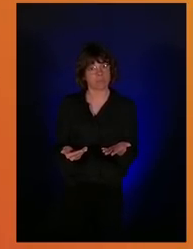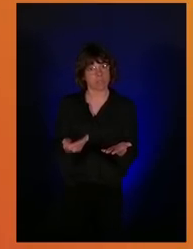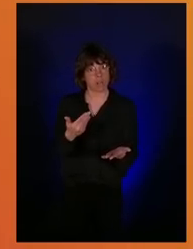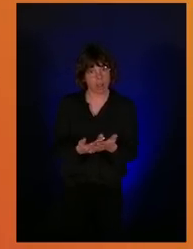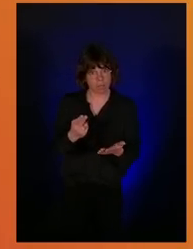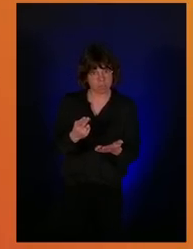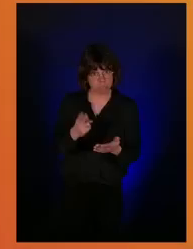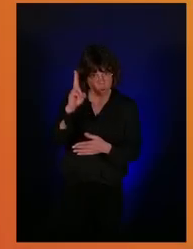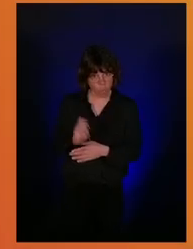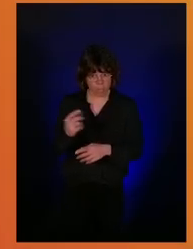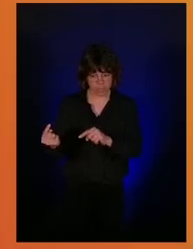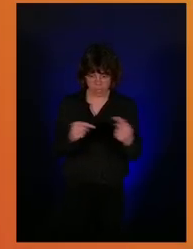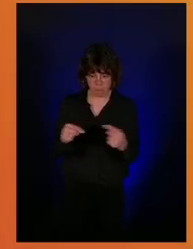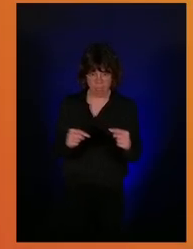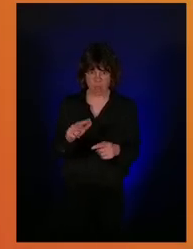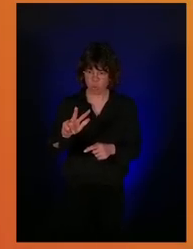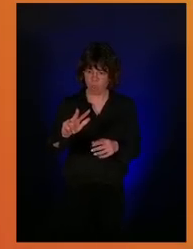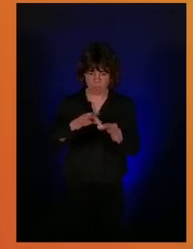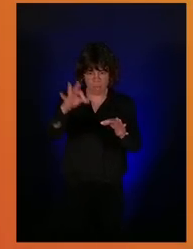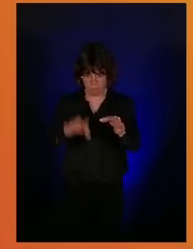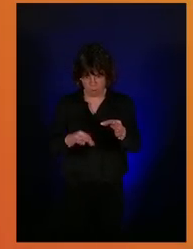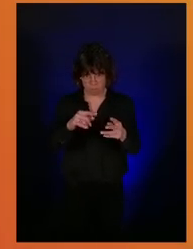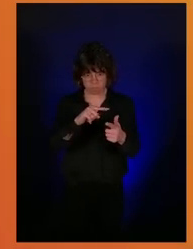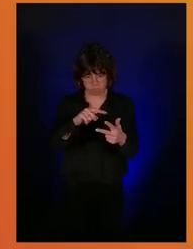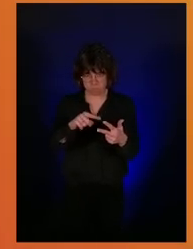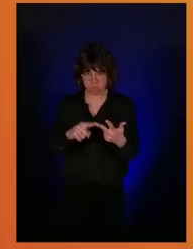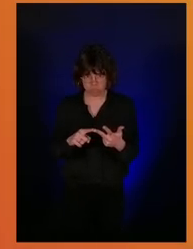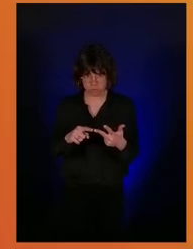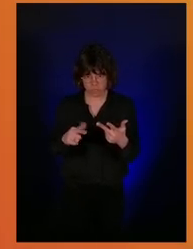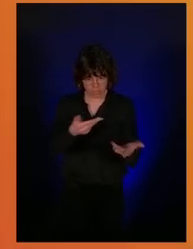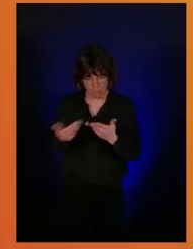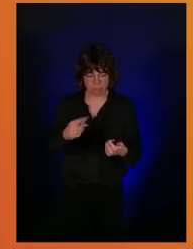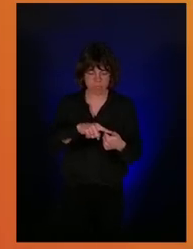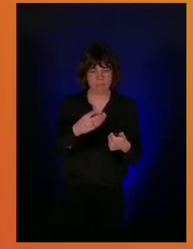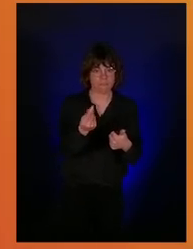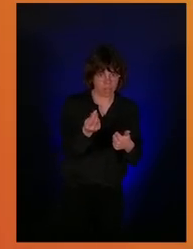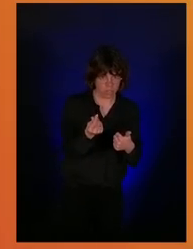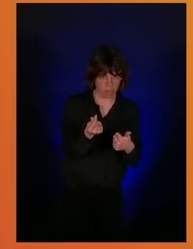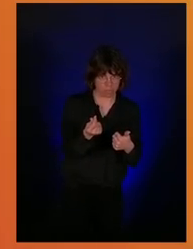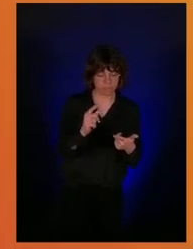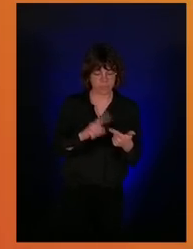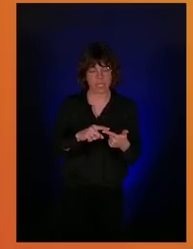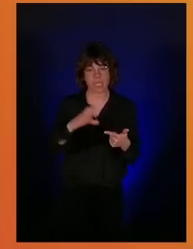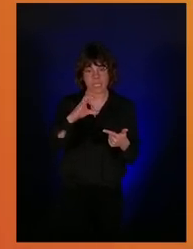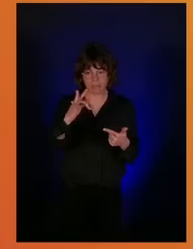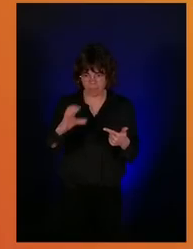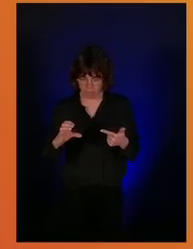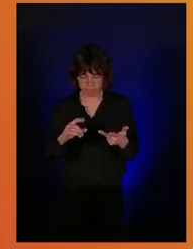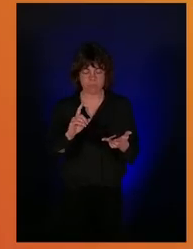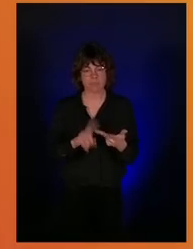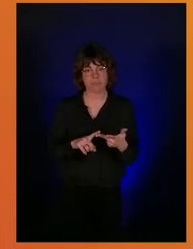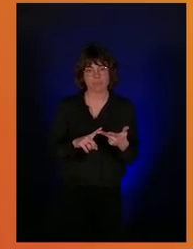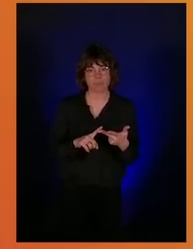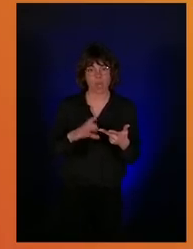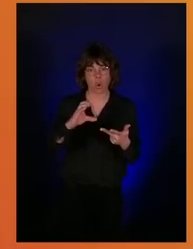le débat autour des trois rapports qui nous ont été présentés. Donc, il y a le rapport financier qui nous a été présenté, le rapport de la CFC et puis le rapport